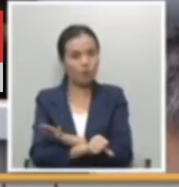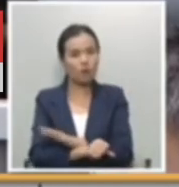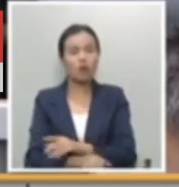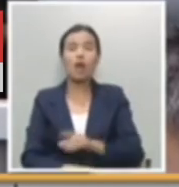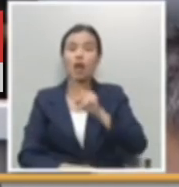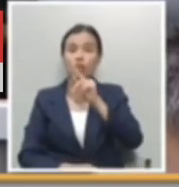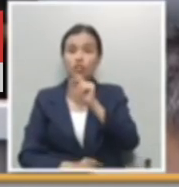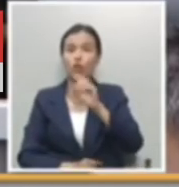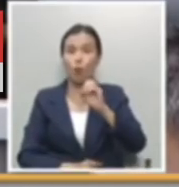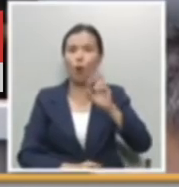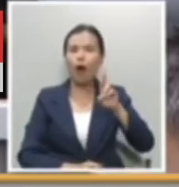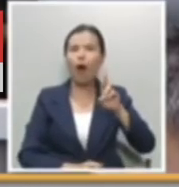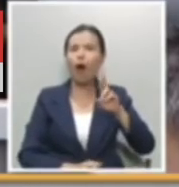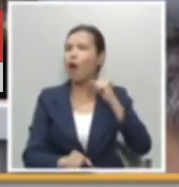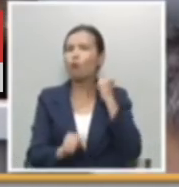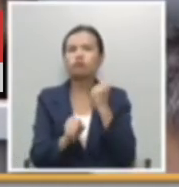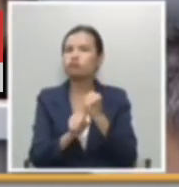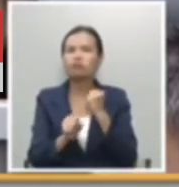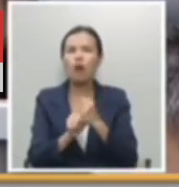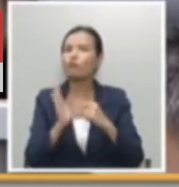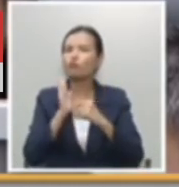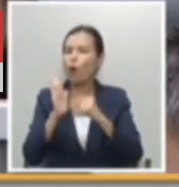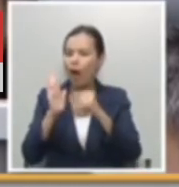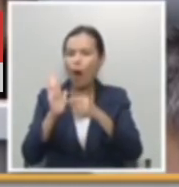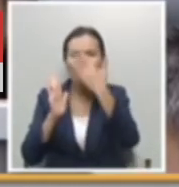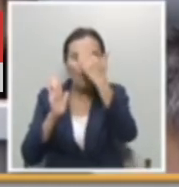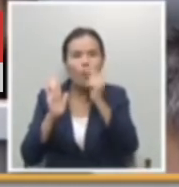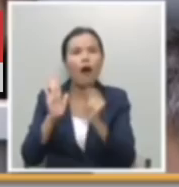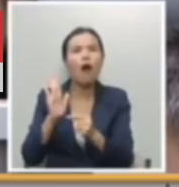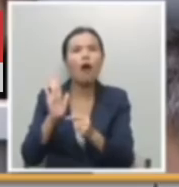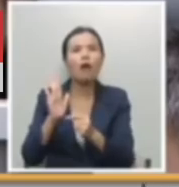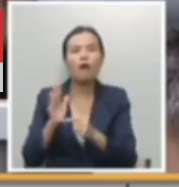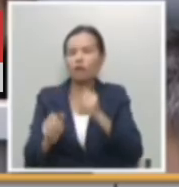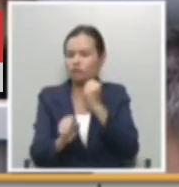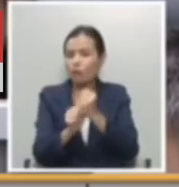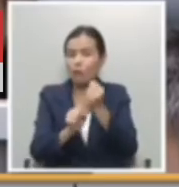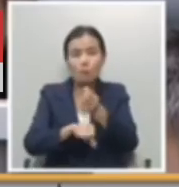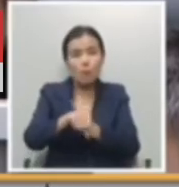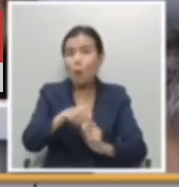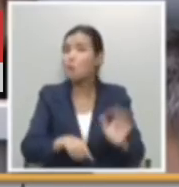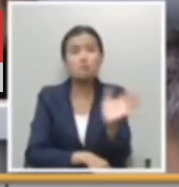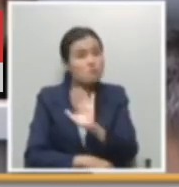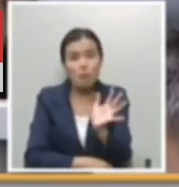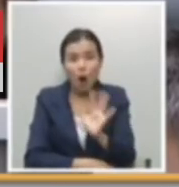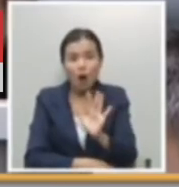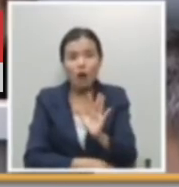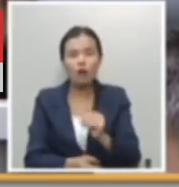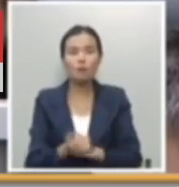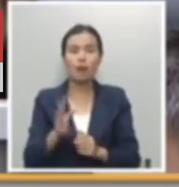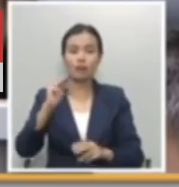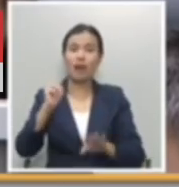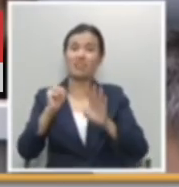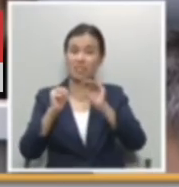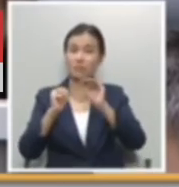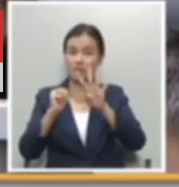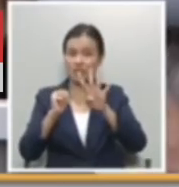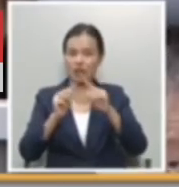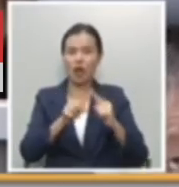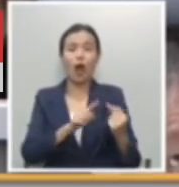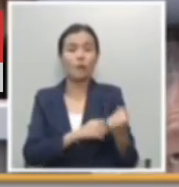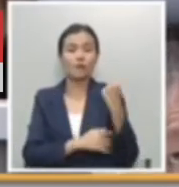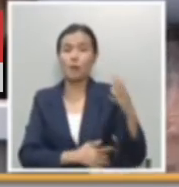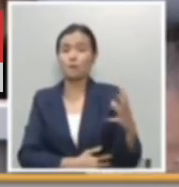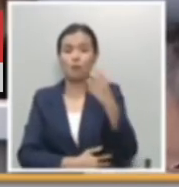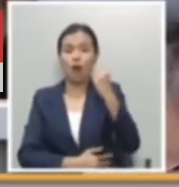TOR เองร่างไว้ทำไมร่างไว้ทำไมครับไม่ต้องปฏิบัติตามเหรอ ตอนที่มีมาตรา44ตอนที่อยู่ในอำนาจเผด็จ